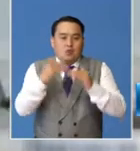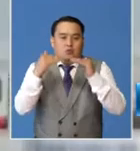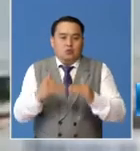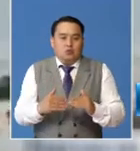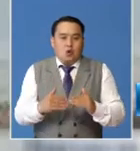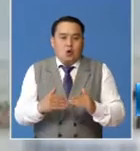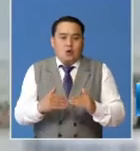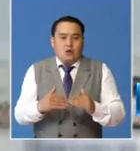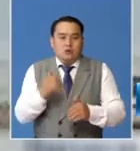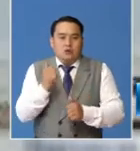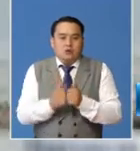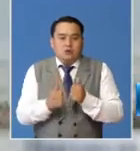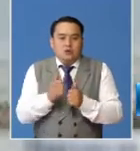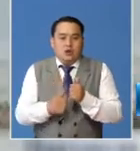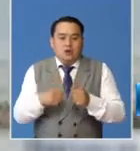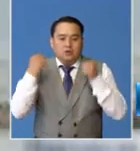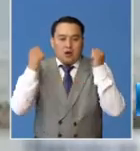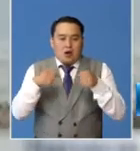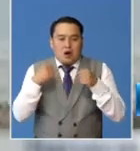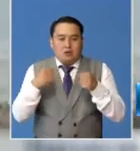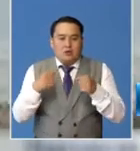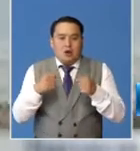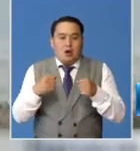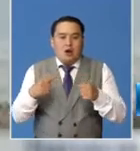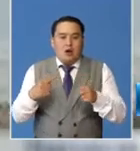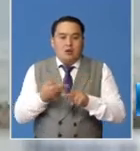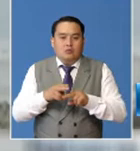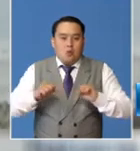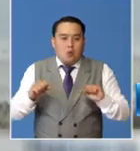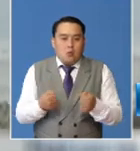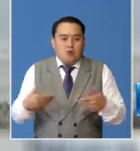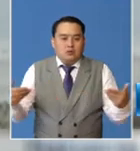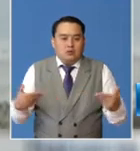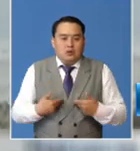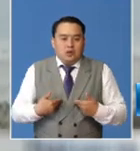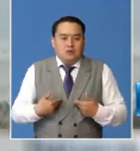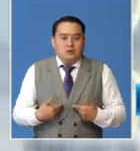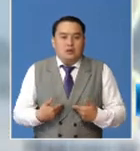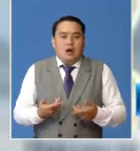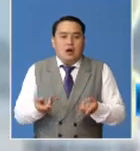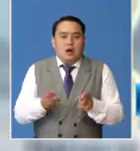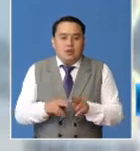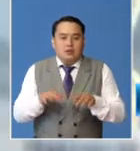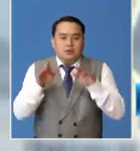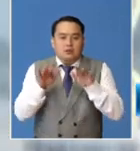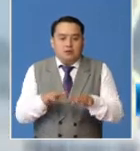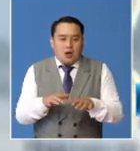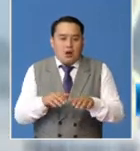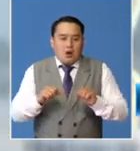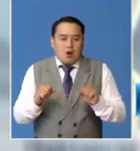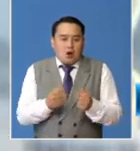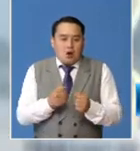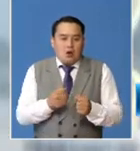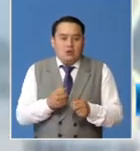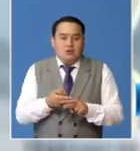их врасплох. Часть овец и баранов была острижена. Поэтому морозы они попросту не выдержали. Остальных снегопад и похолодание